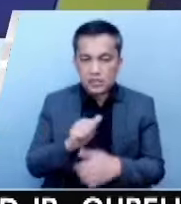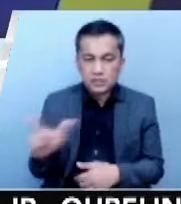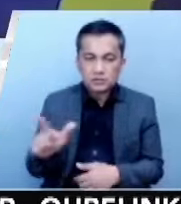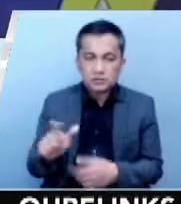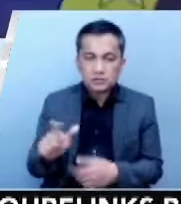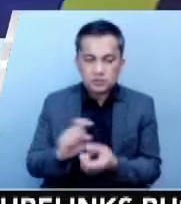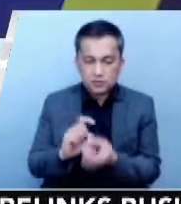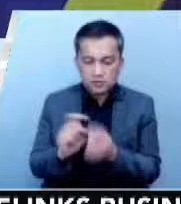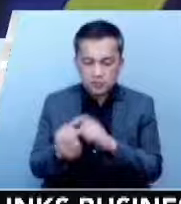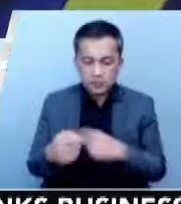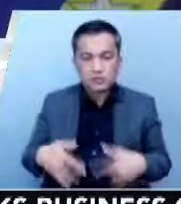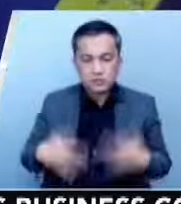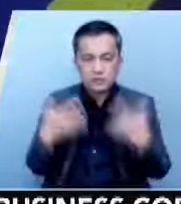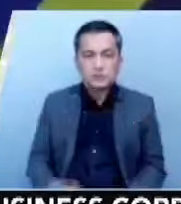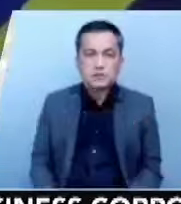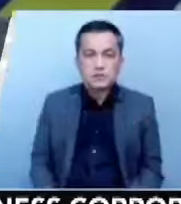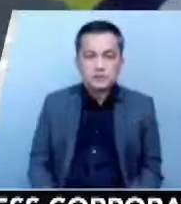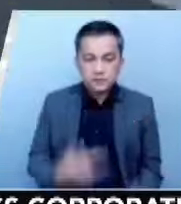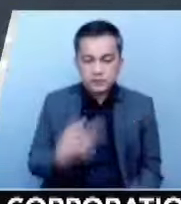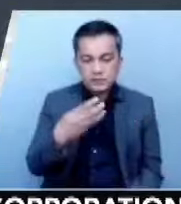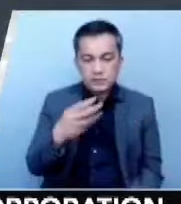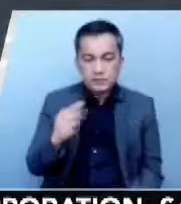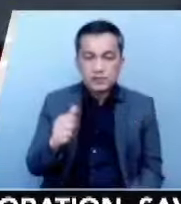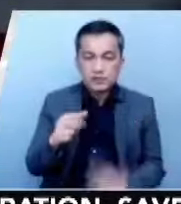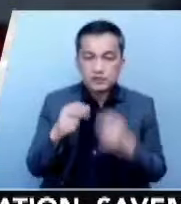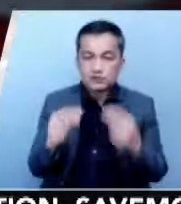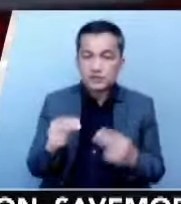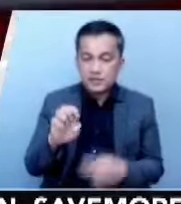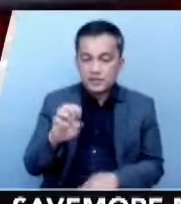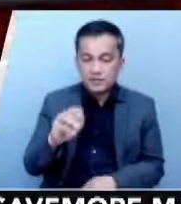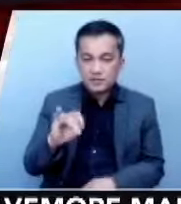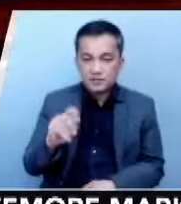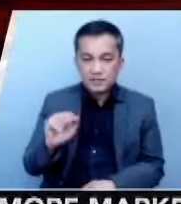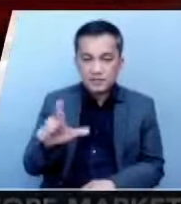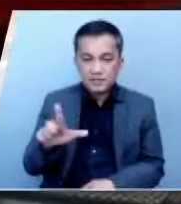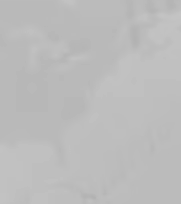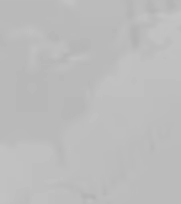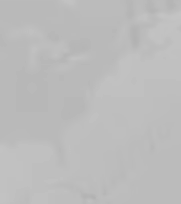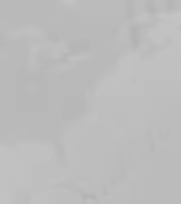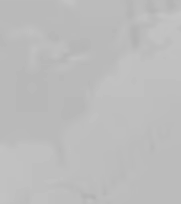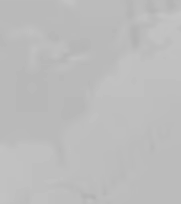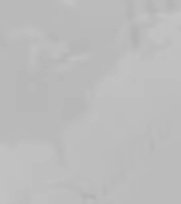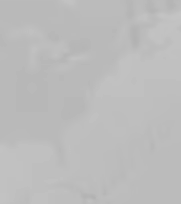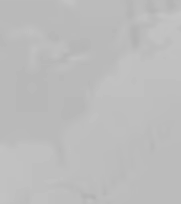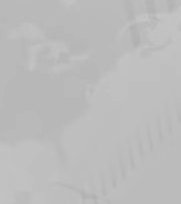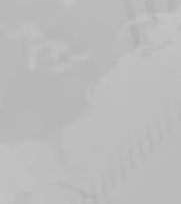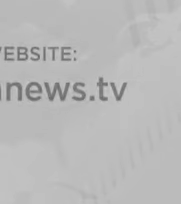Para sa GMA Integrated News, Emil Sumangil, Nakatutok, 24 Oras.